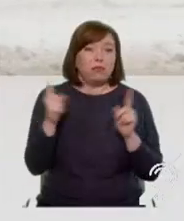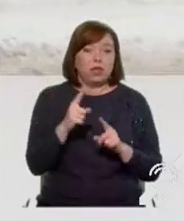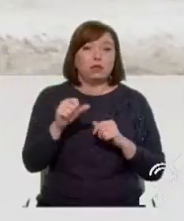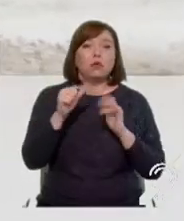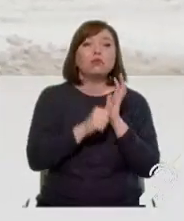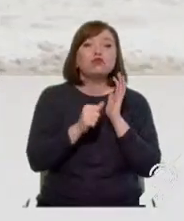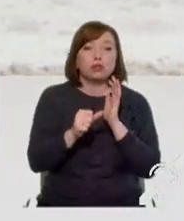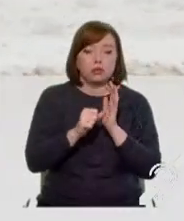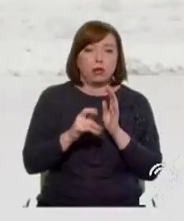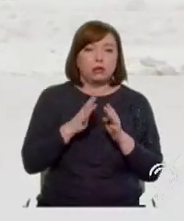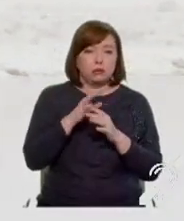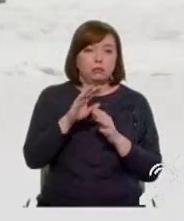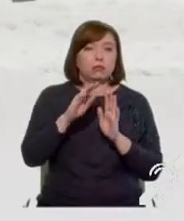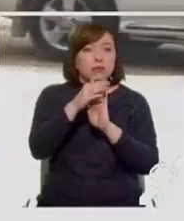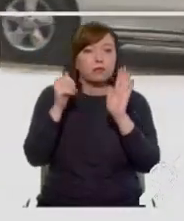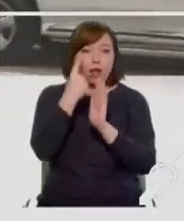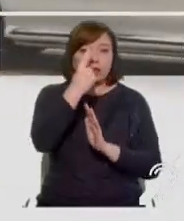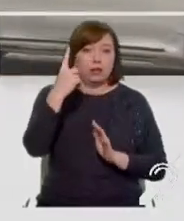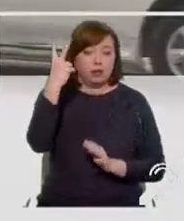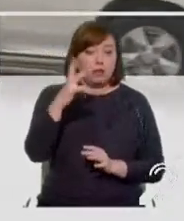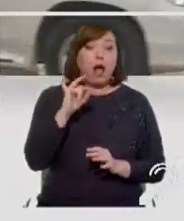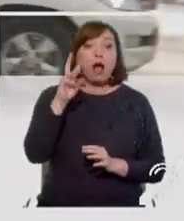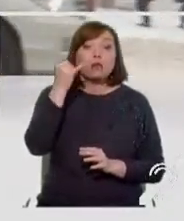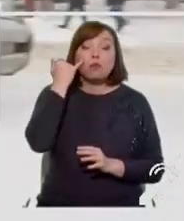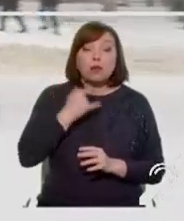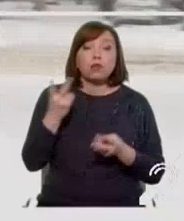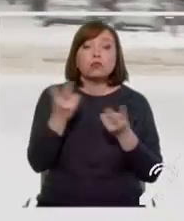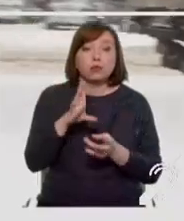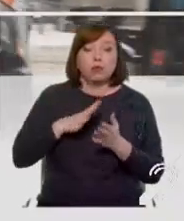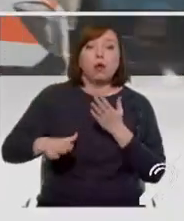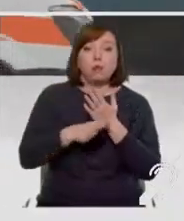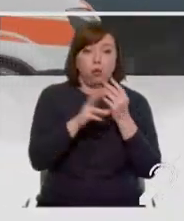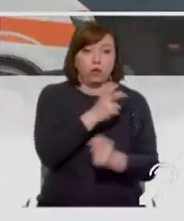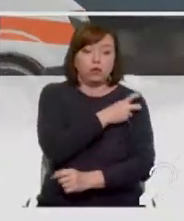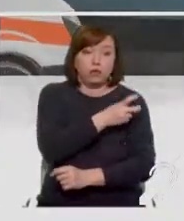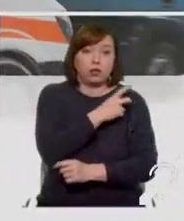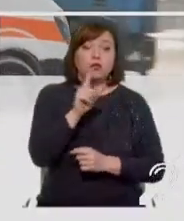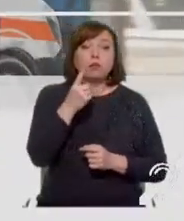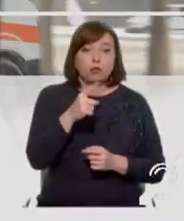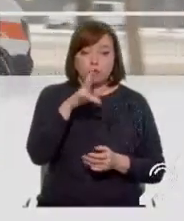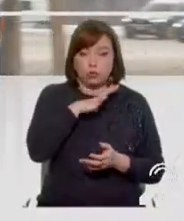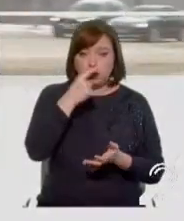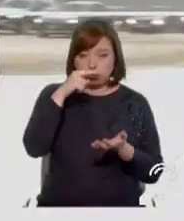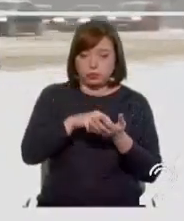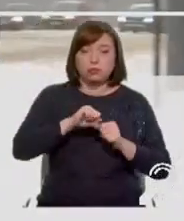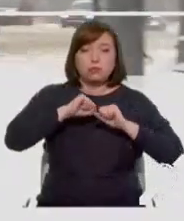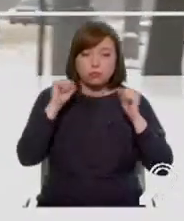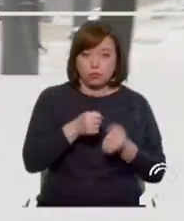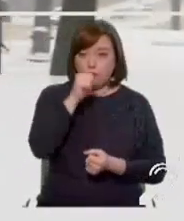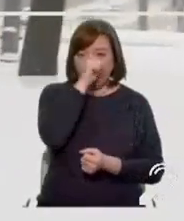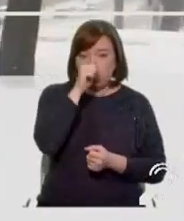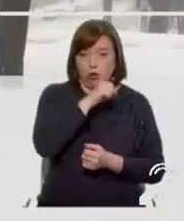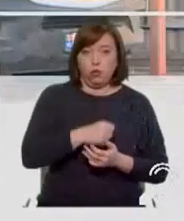60 de solicitări la 112, iar cei care au sunat au avut nevoie de ajutorul medicilor după ce au suferit din cauza